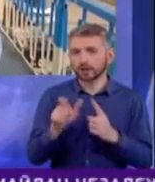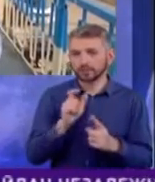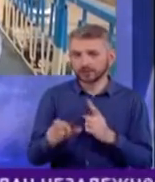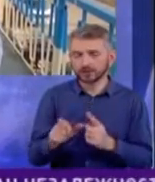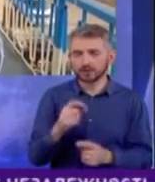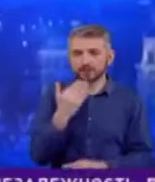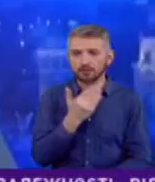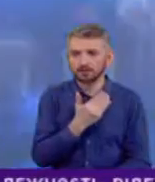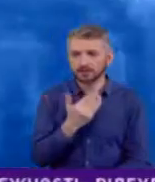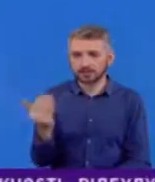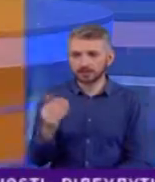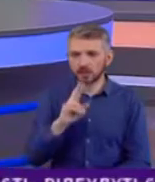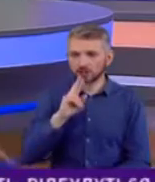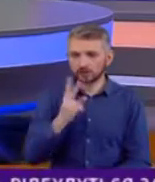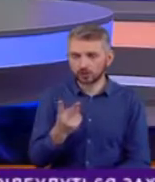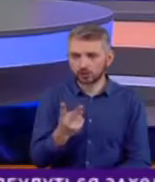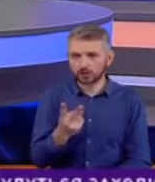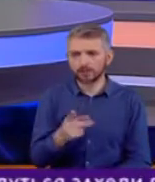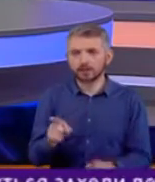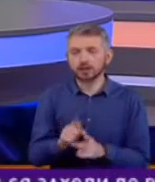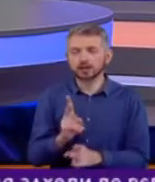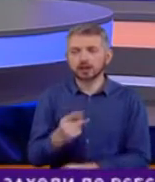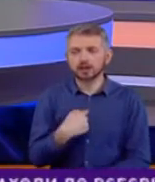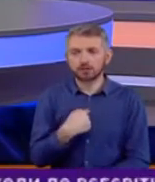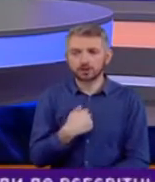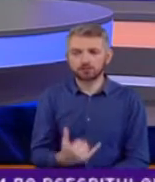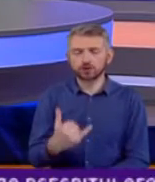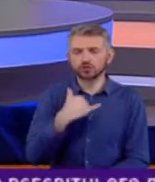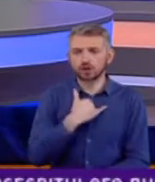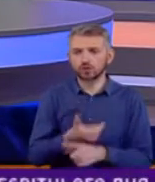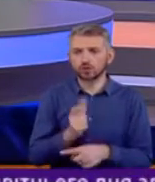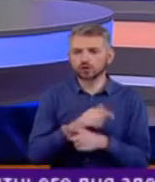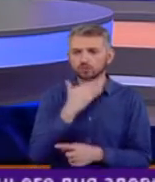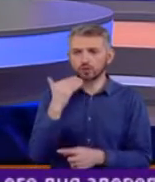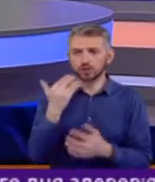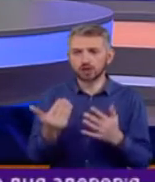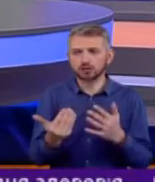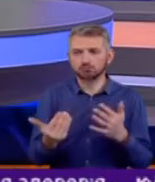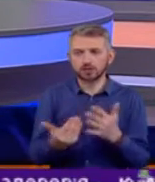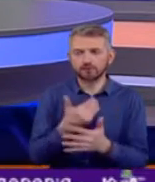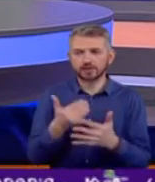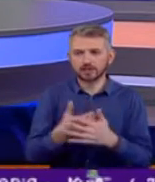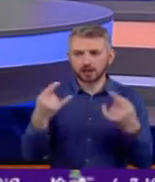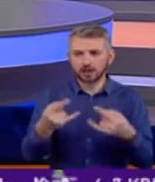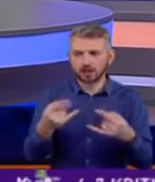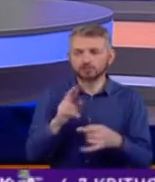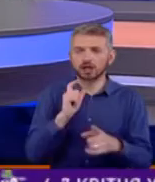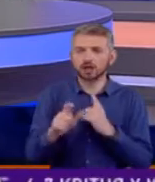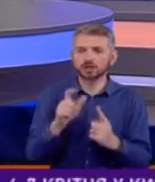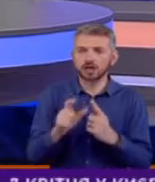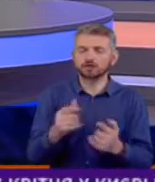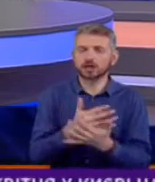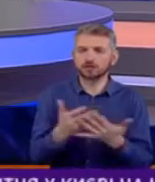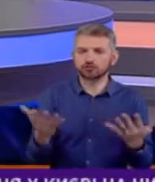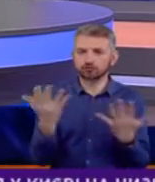прокомментировать. За последние два года, так как ко мне приезжают очень много новостейных каналов для комментариев